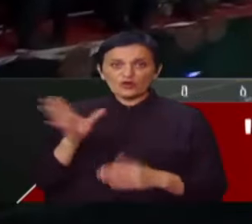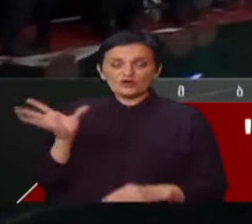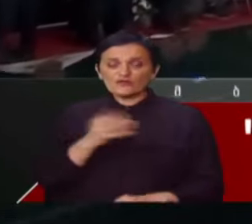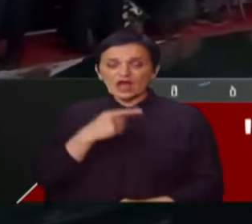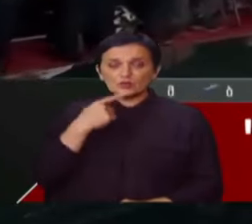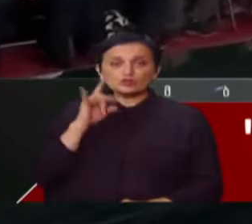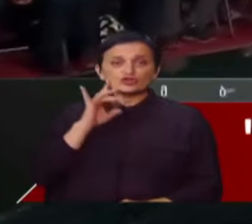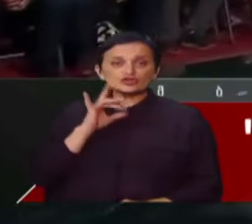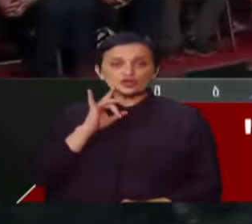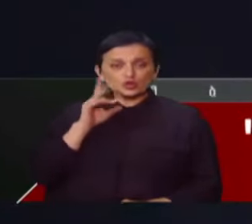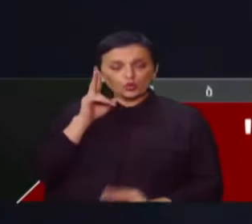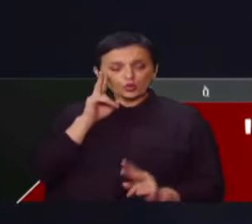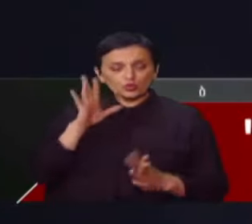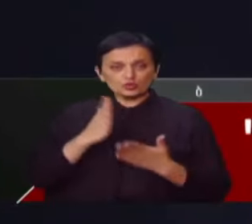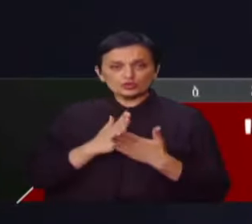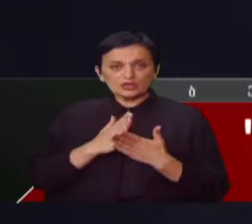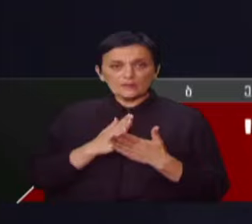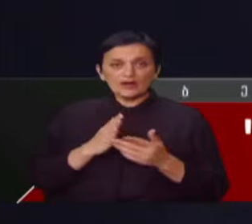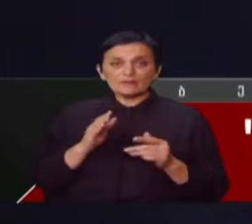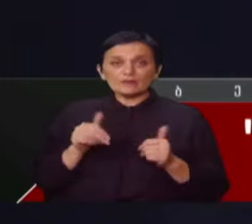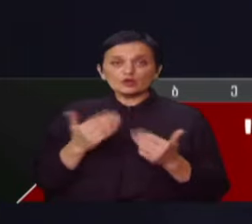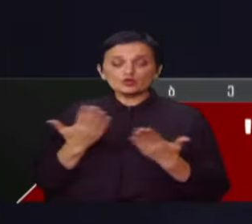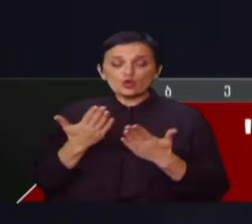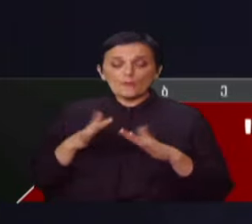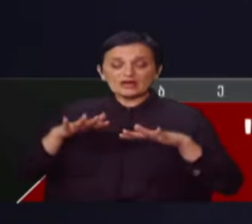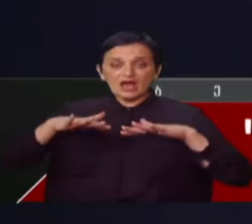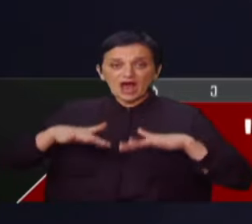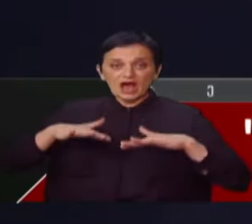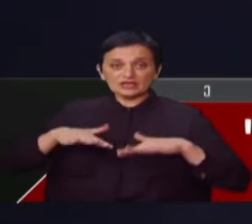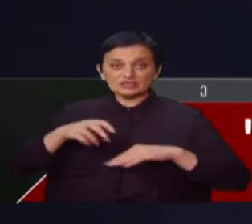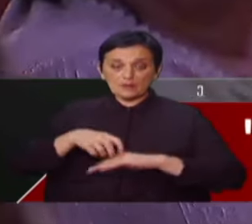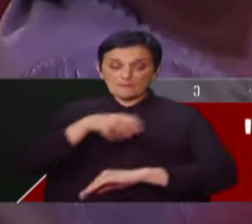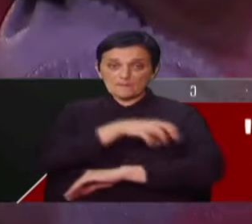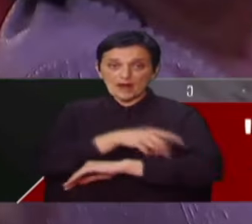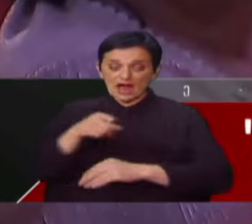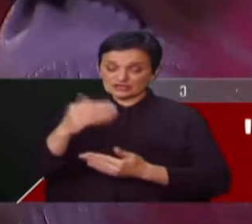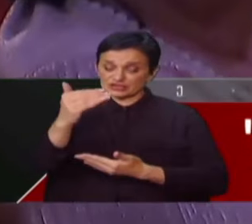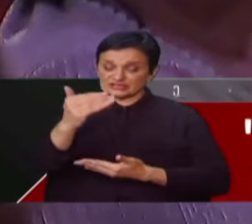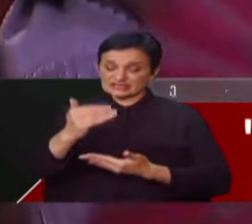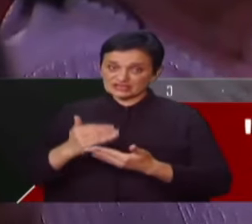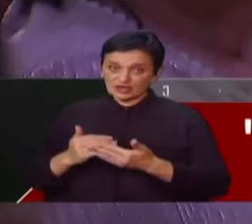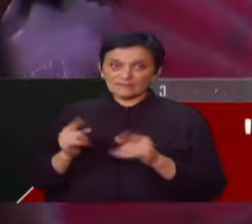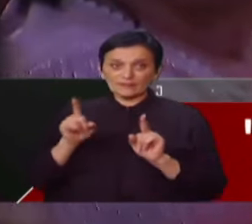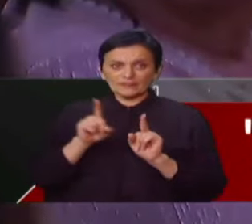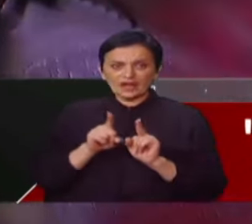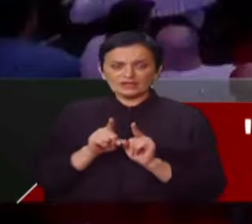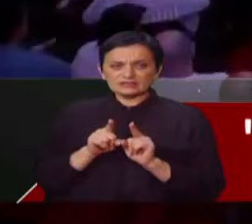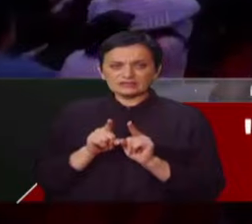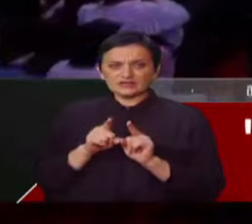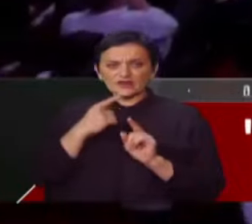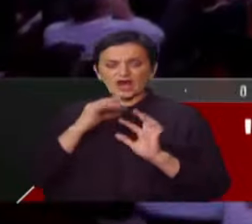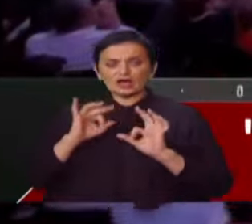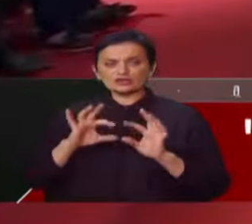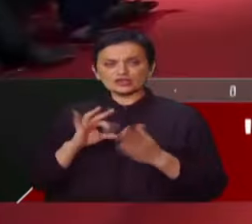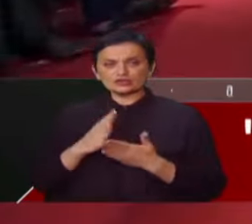რომ ჯერჯერობით უცნობია, თუ რომელ ადგილს დაიკავებენ ისინი პარტიის სიაში, და ასევე